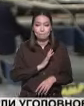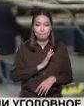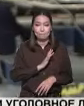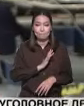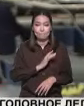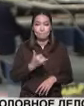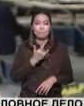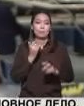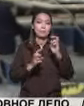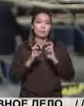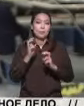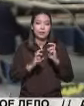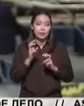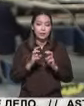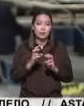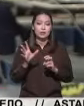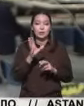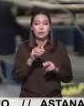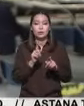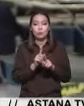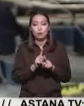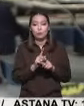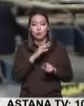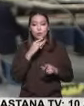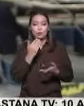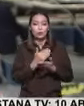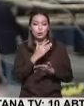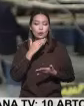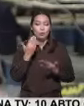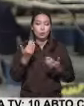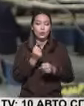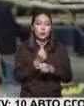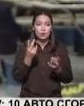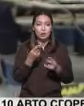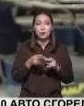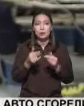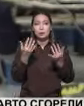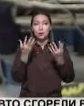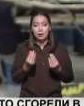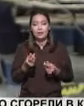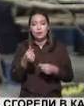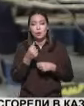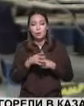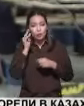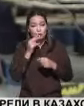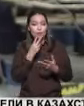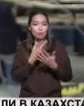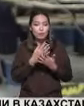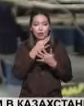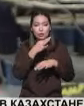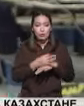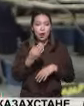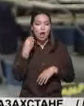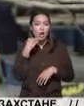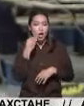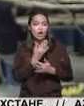У нас производительность 100 секций локомотива в год. Конечно, мы можем и больше делать, но на данный момент эта цифра, которая отвечает требованиям нашего заказчика.